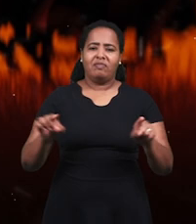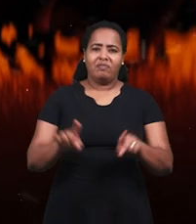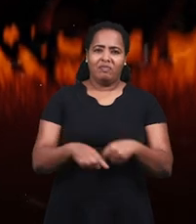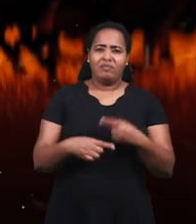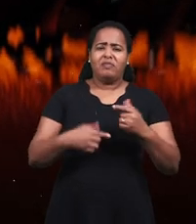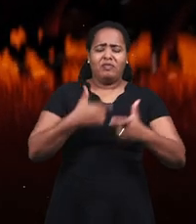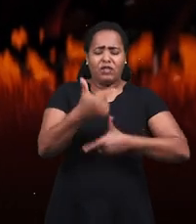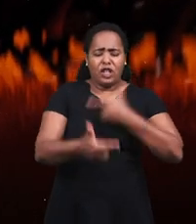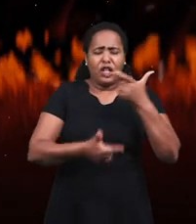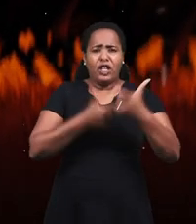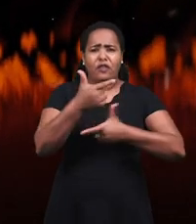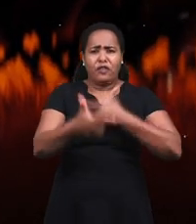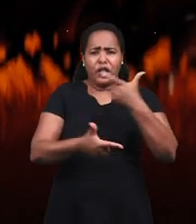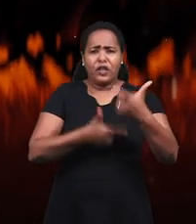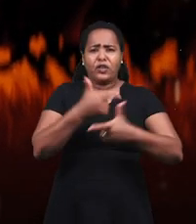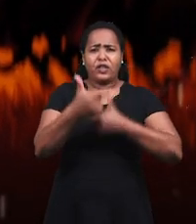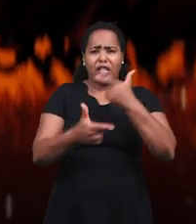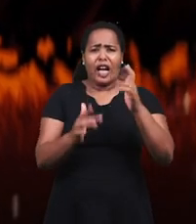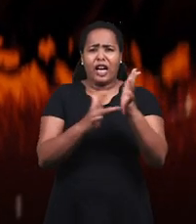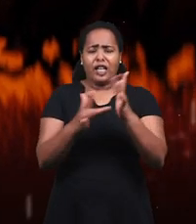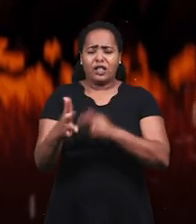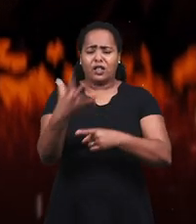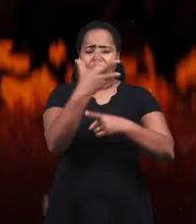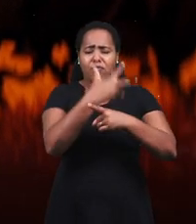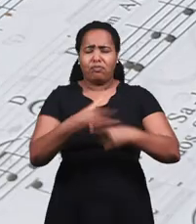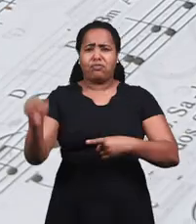Триумфатор в битве.